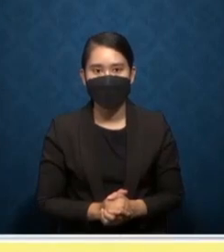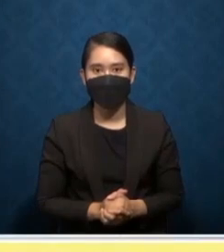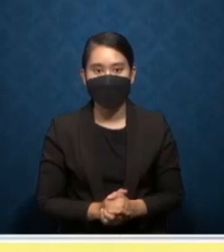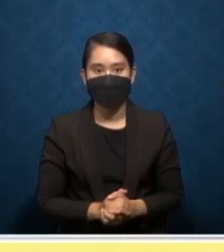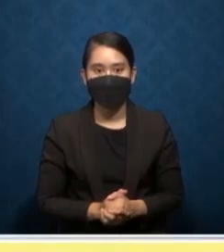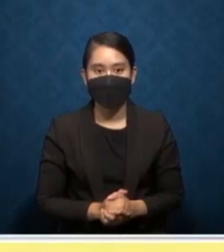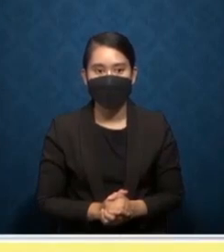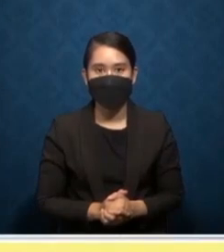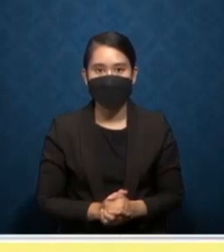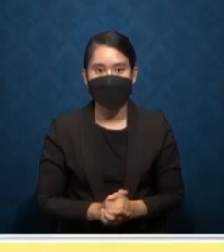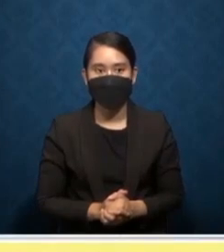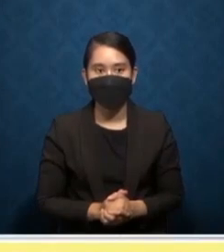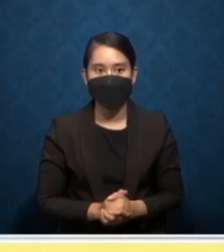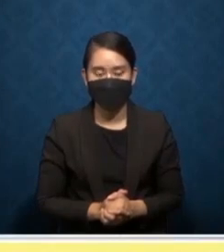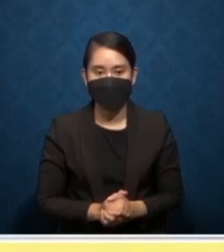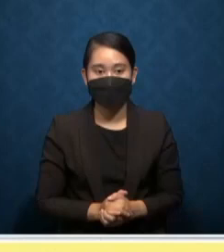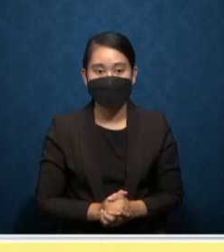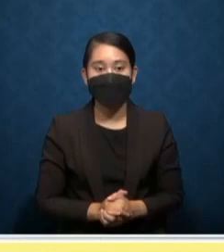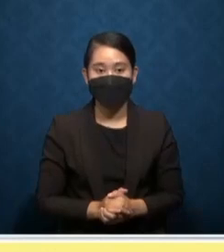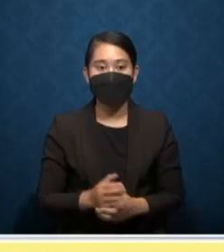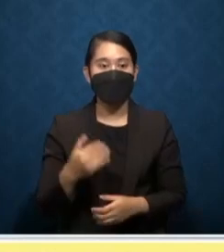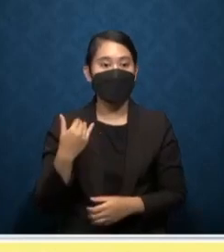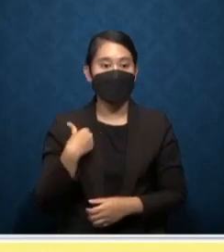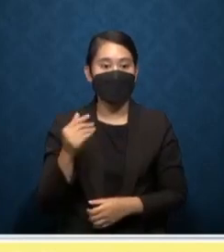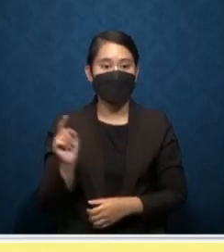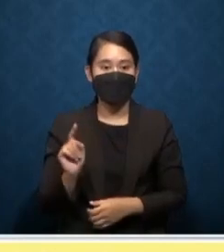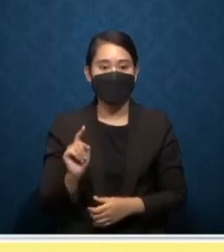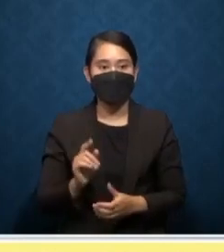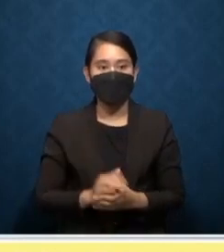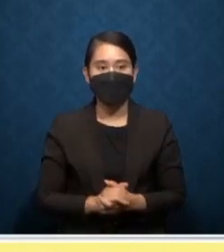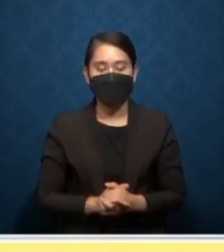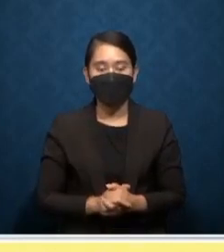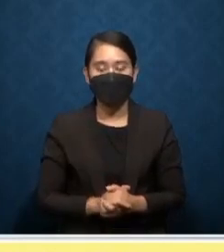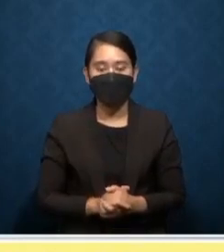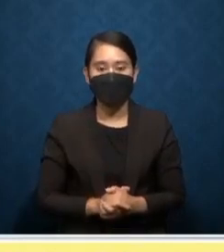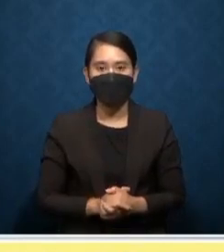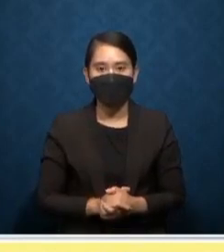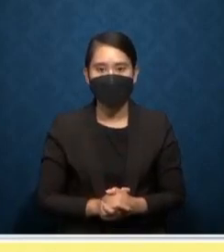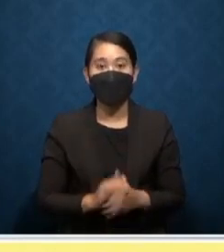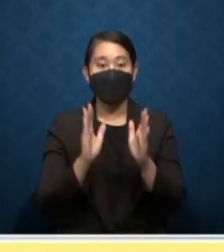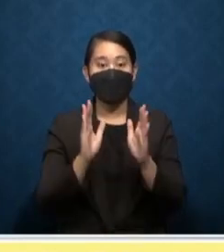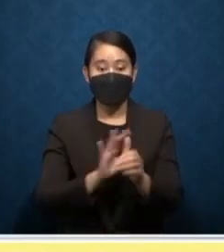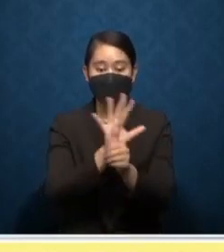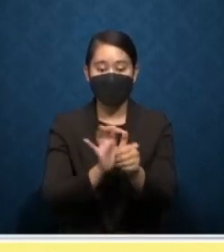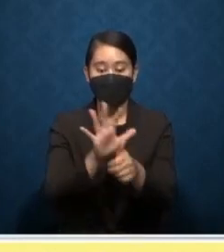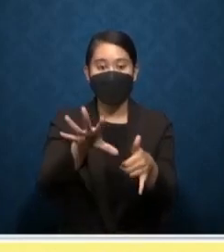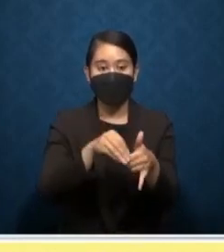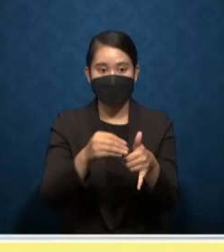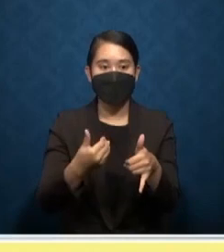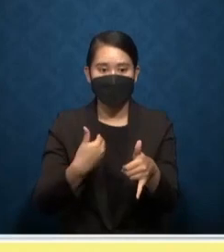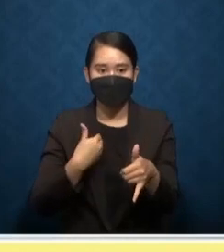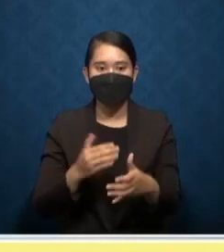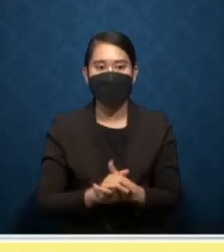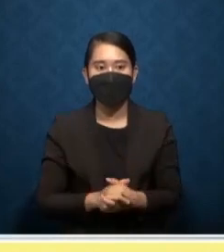ในบางวันนะครับก็โพ่กจะมีมคนที่ติด covid บางเรจำพพขึ้นมา